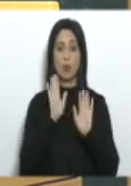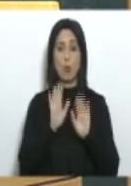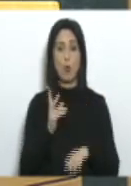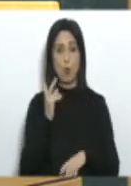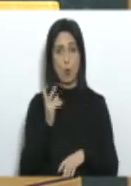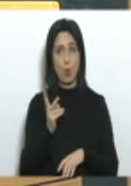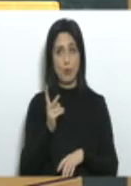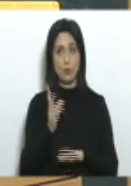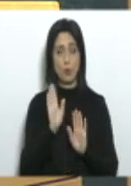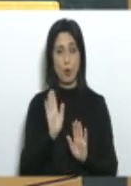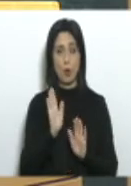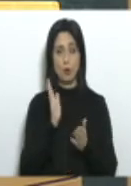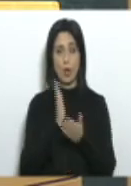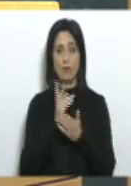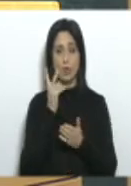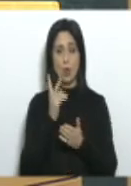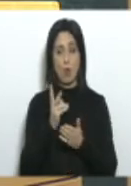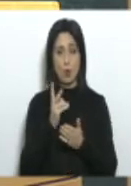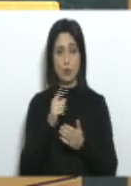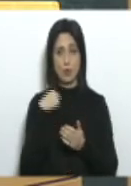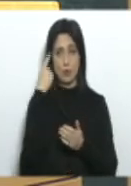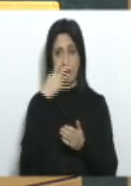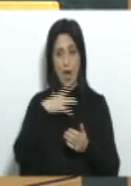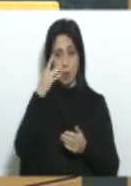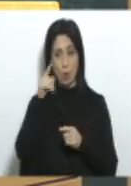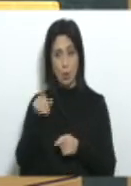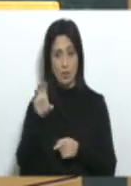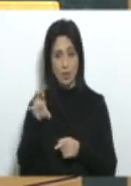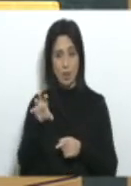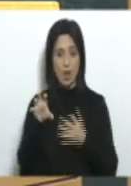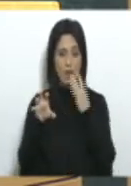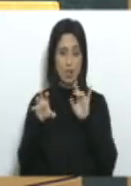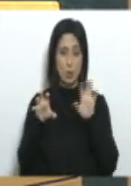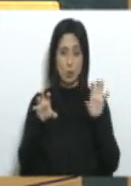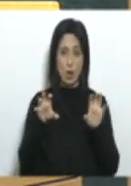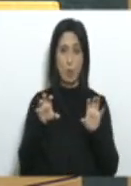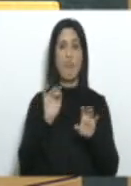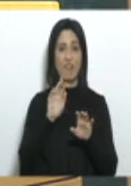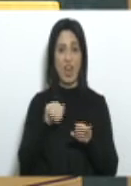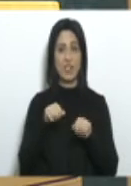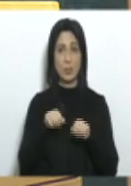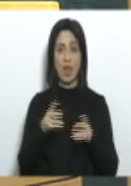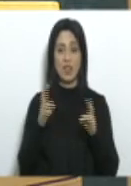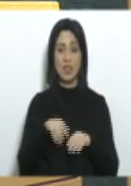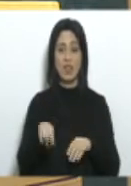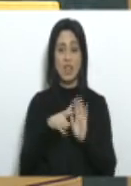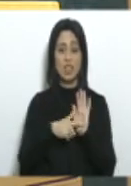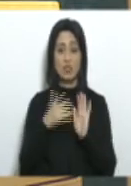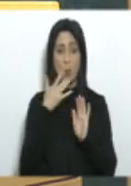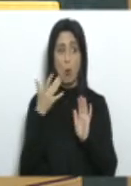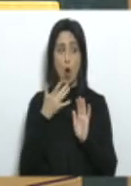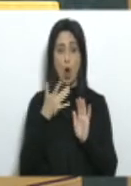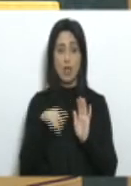ორს, აქვს მხოლოდ ორ სუბიექტს, ეს ქართული ოცნება გახლავთ და ნაციონალური მოძრაობა. დანარჩენი 7